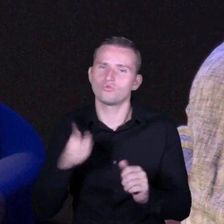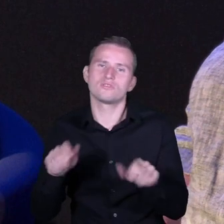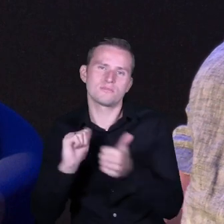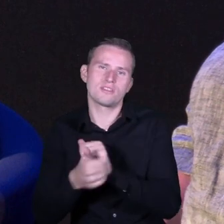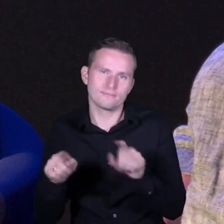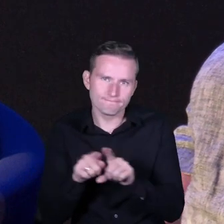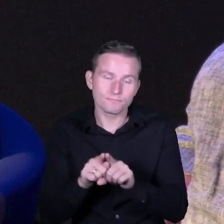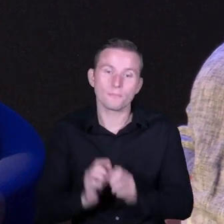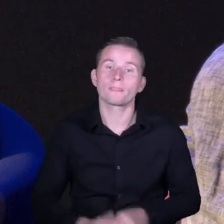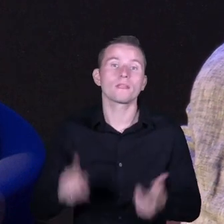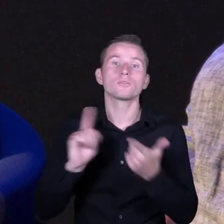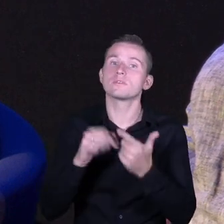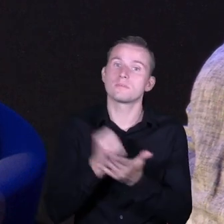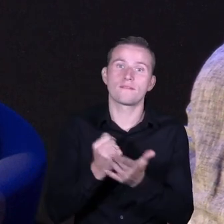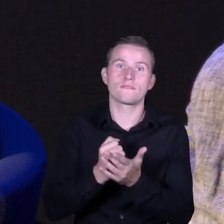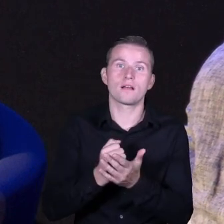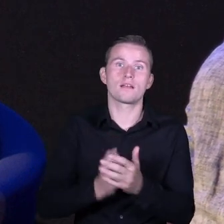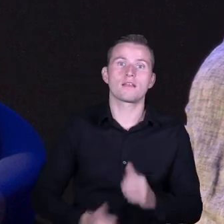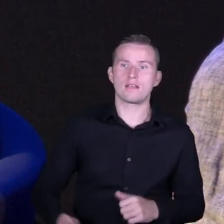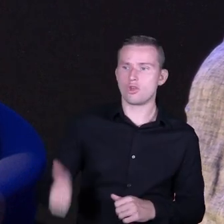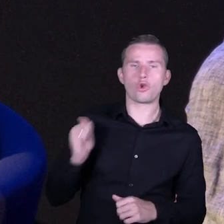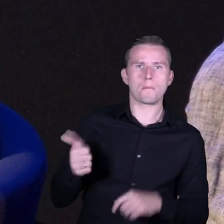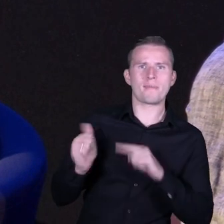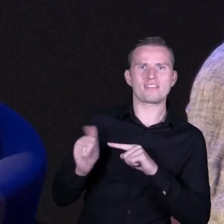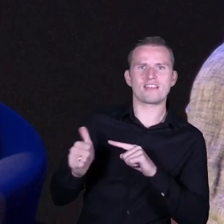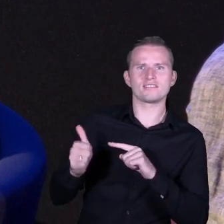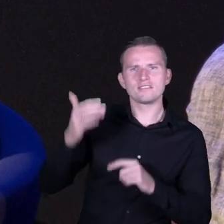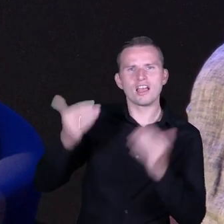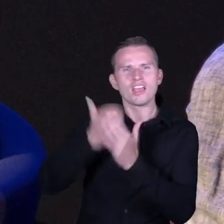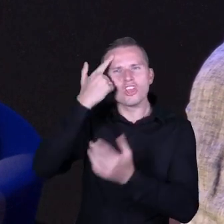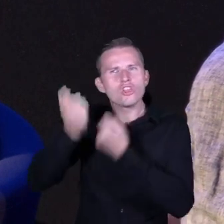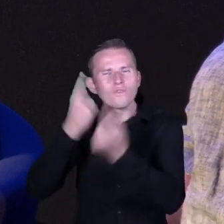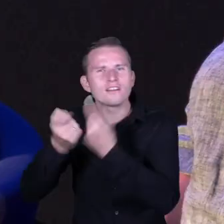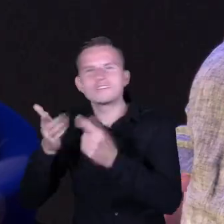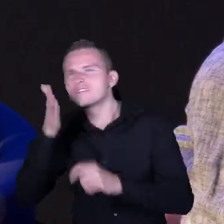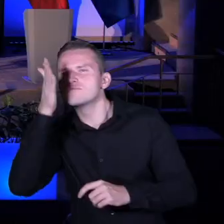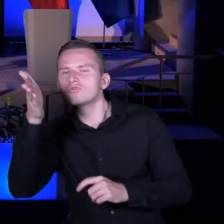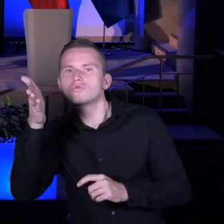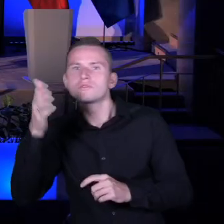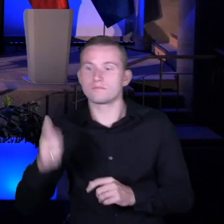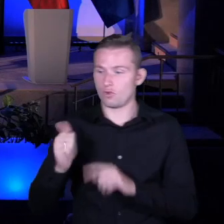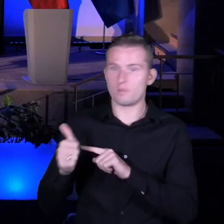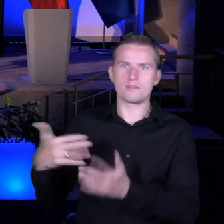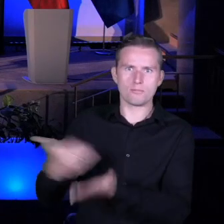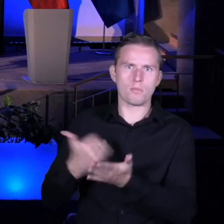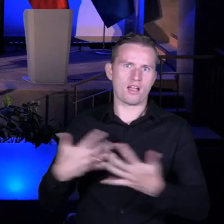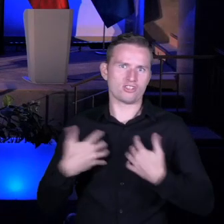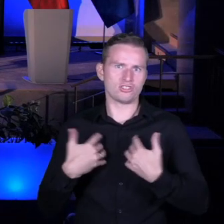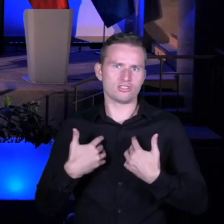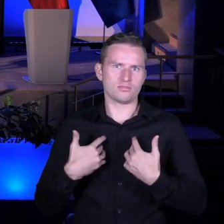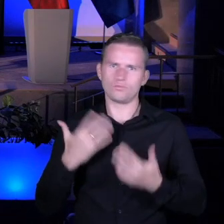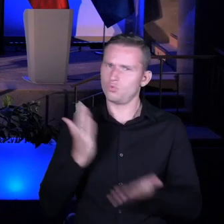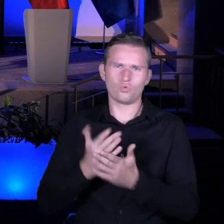że kompetencje proinnowacyjne po prostu pomagają w życiu i na każdym jego etapie, od najmłodszych lat, więc